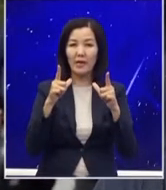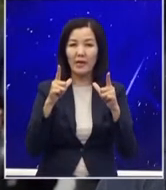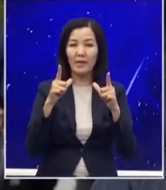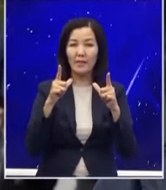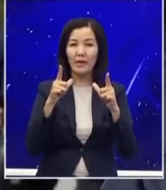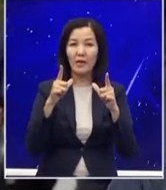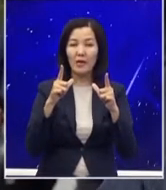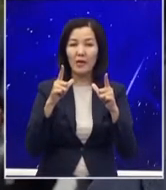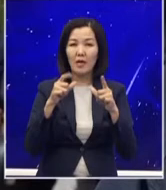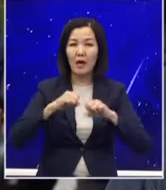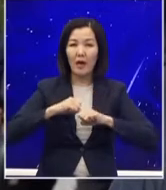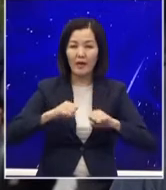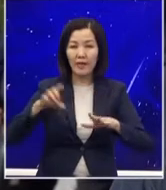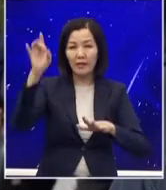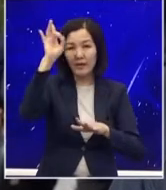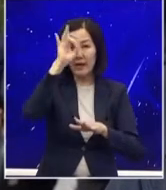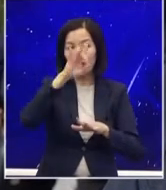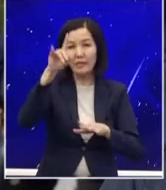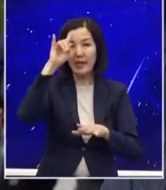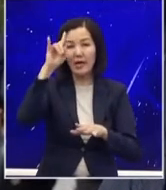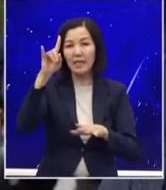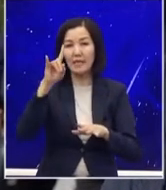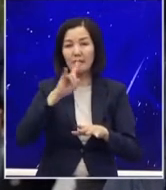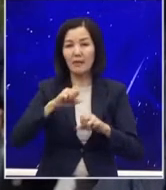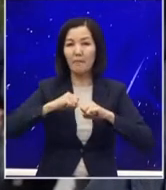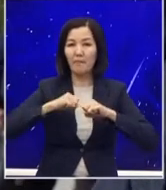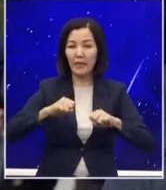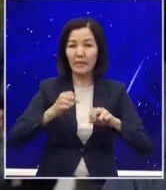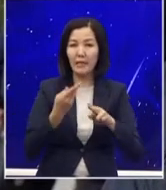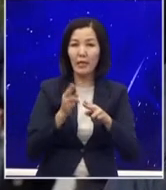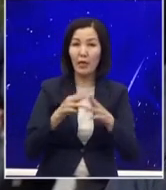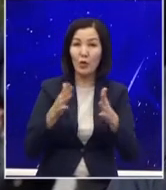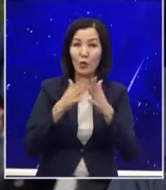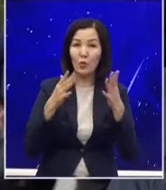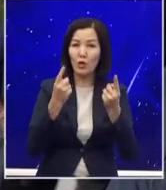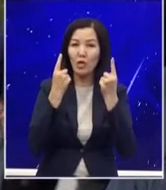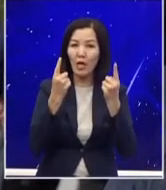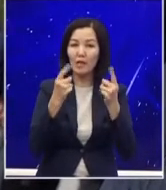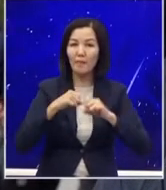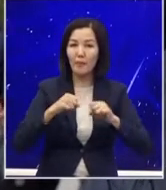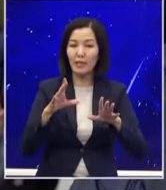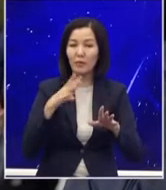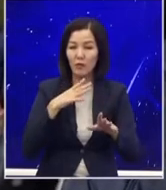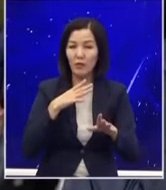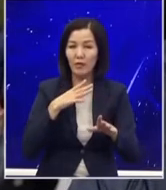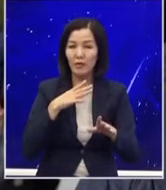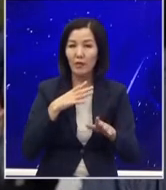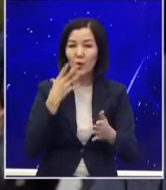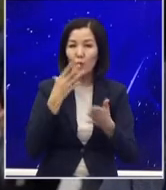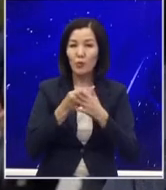Аруақты, атақты, кәдімгі қазақтың мұнау ең үлкен батырларының бірі бөрі бай. Өзінің туған